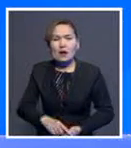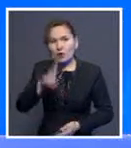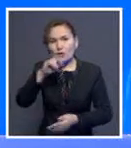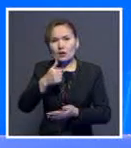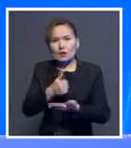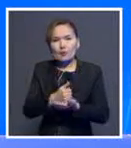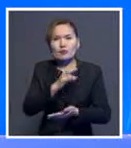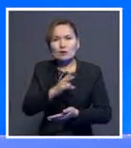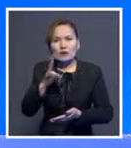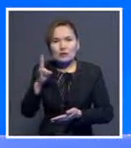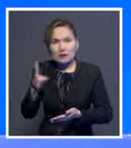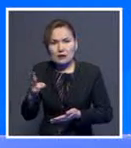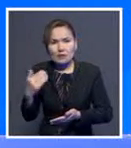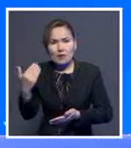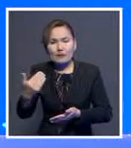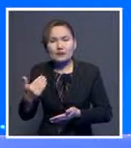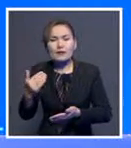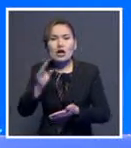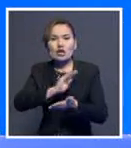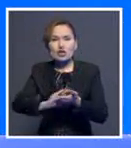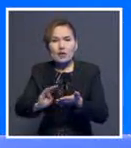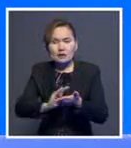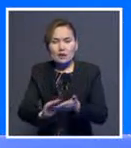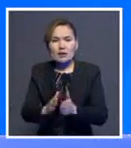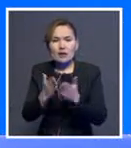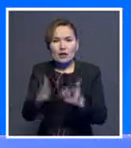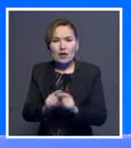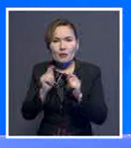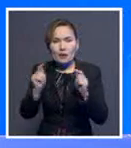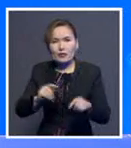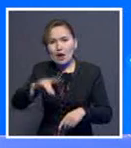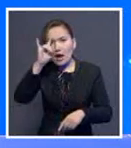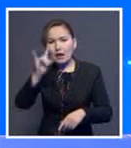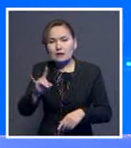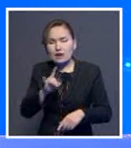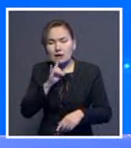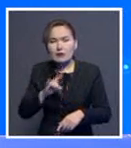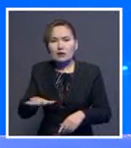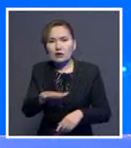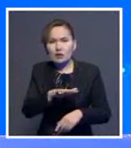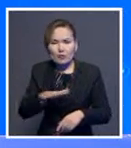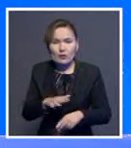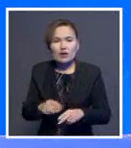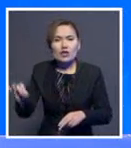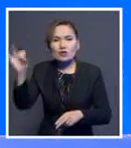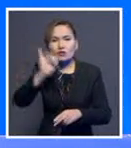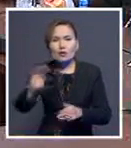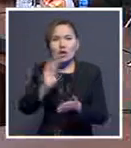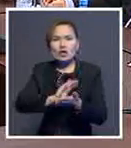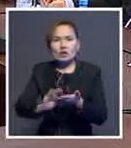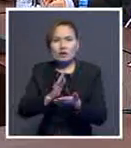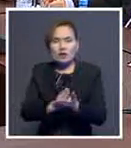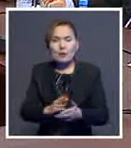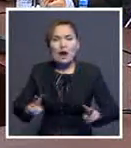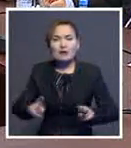Елбасының жақында жарыққа шыққан тәуелсіздік дәуірі кітабында еліміздің егемендік жолындағы еселі еңбегі жан-жақты баяндалған. Астанада өткен арнайы